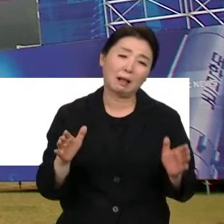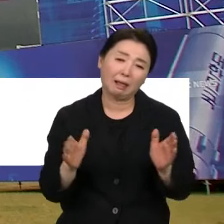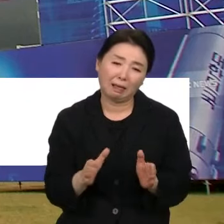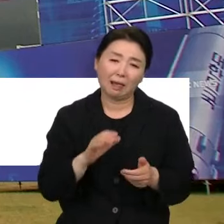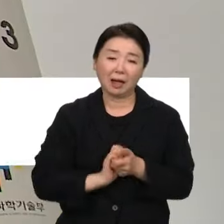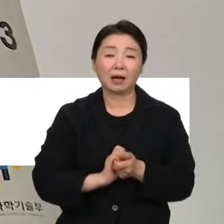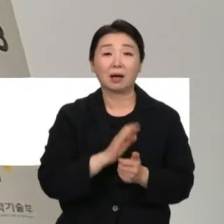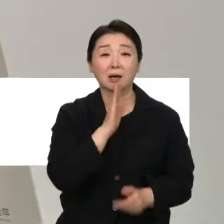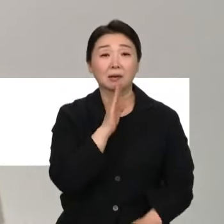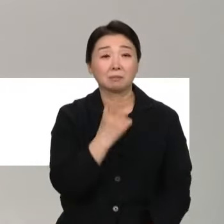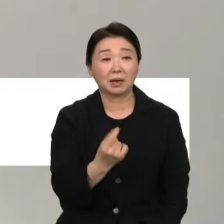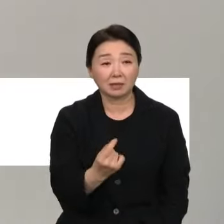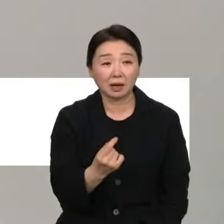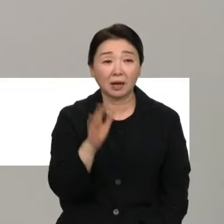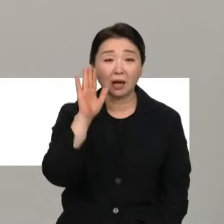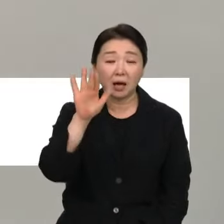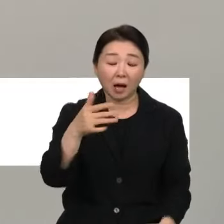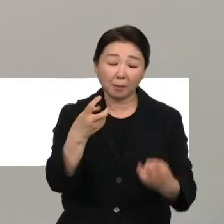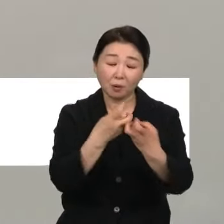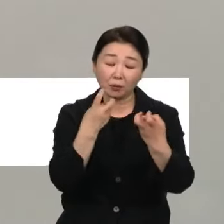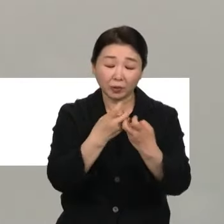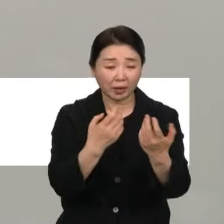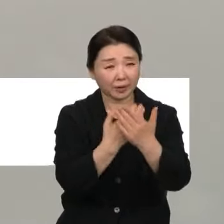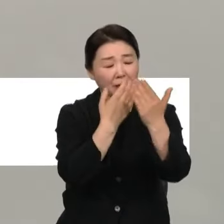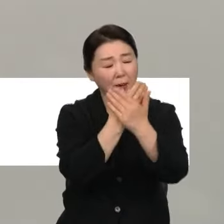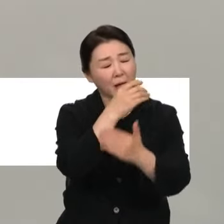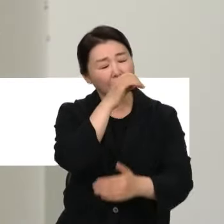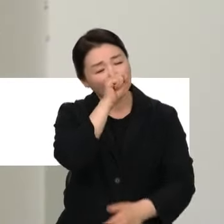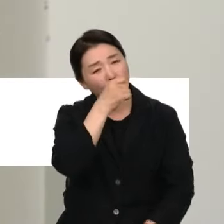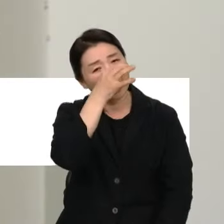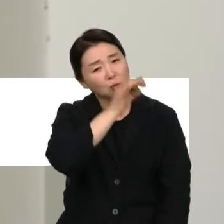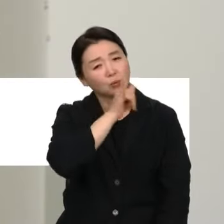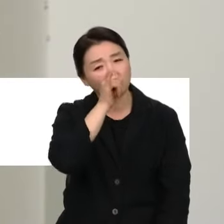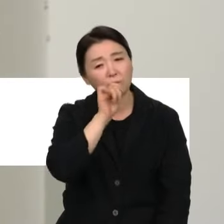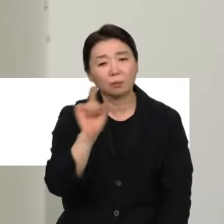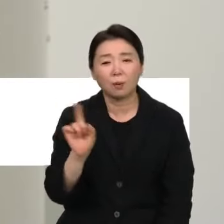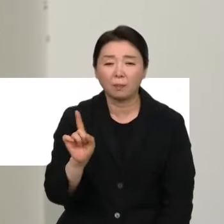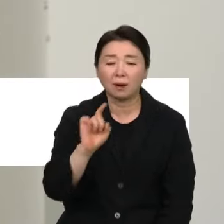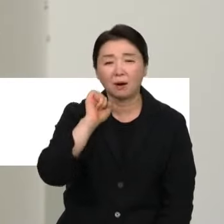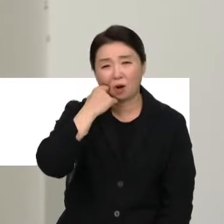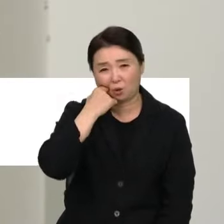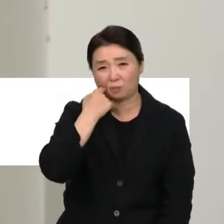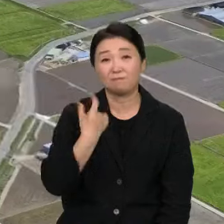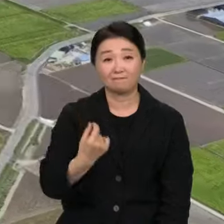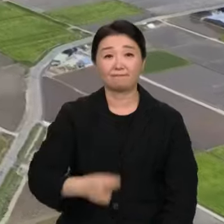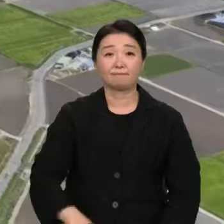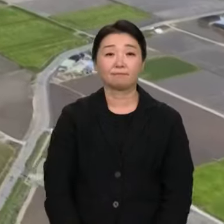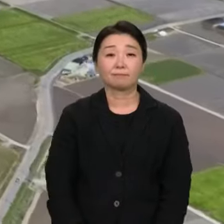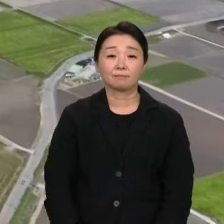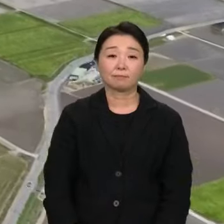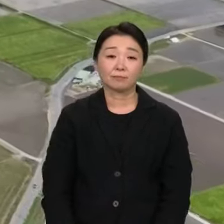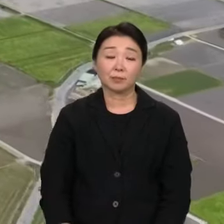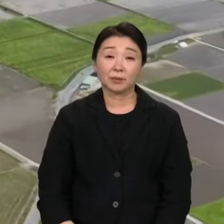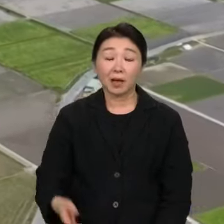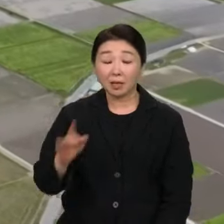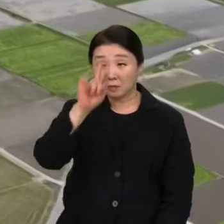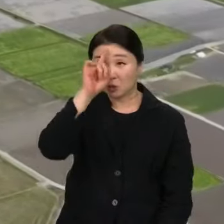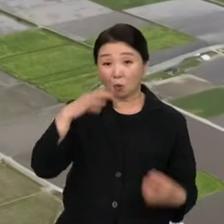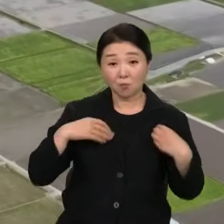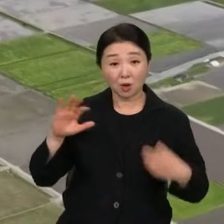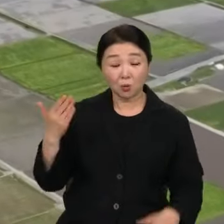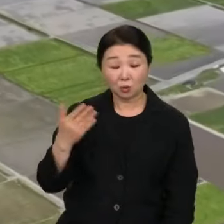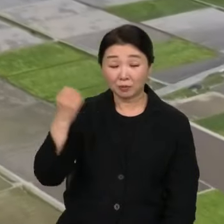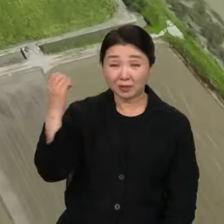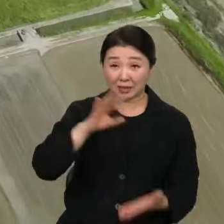공간에서 어떻게 하면 효율적으로 개발할 수 있는지가 되게 어려운 문제가. 그런데 정부가 최근